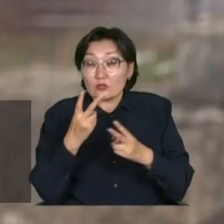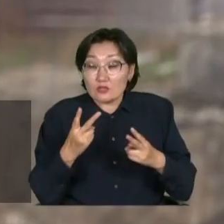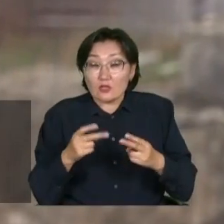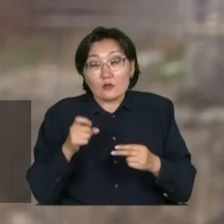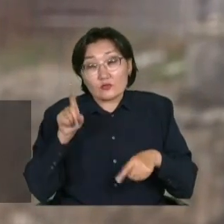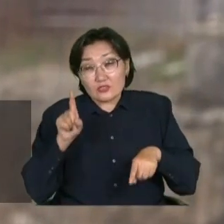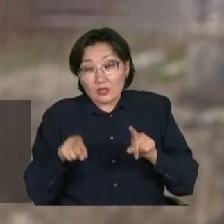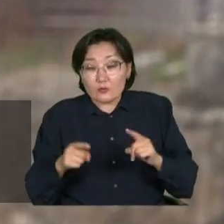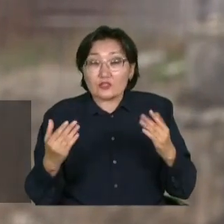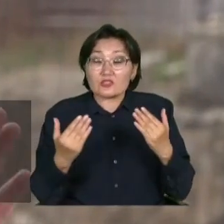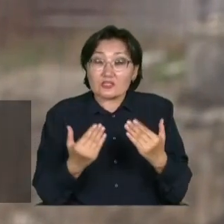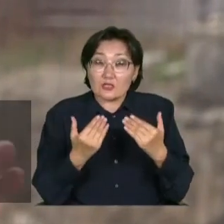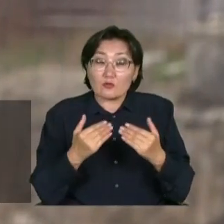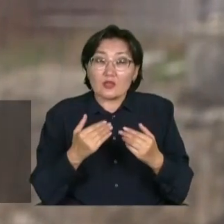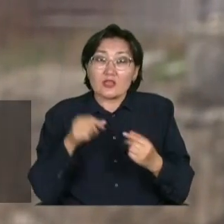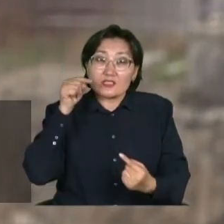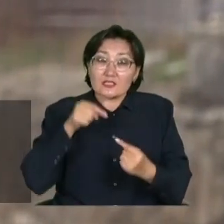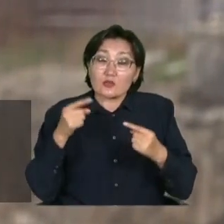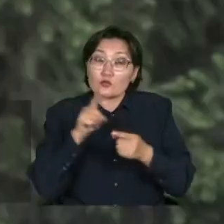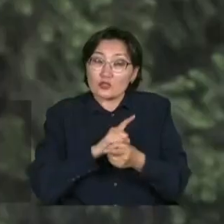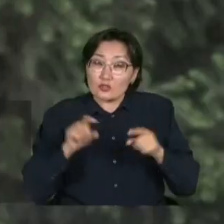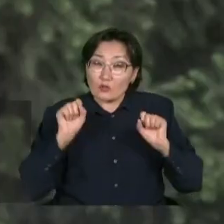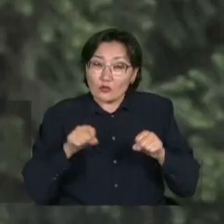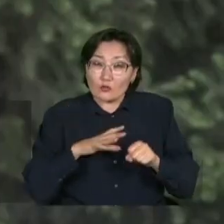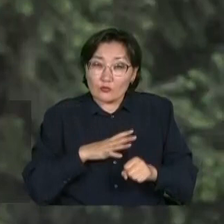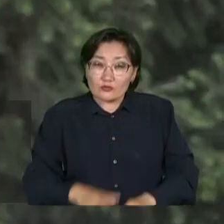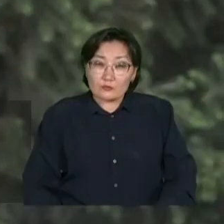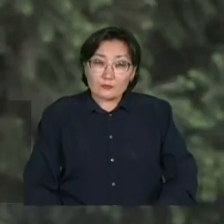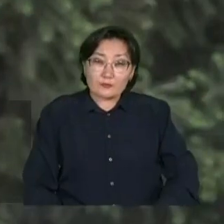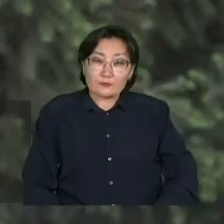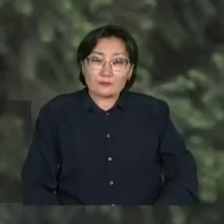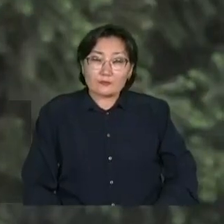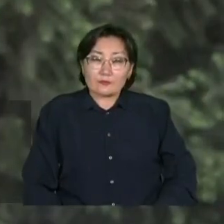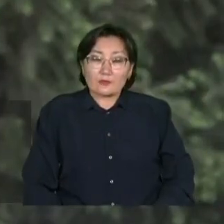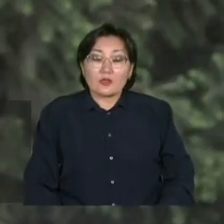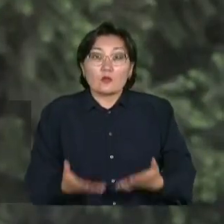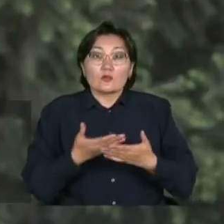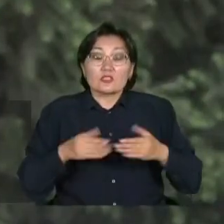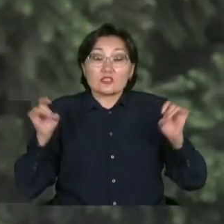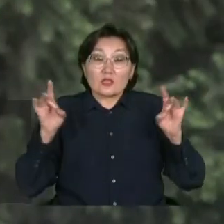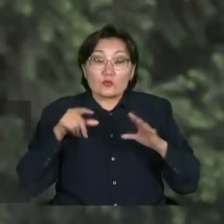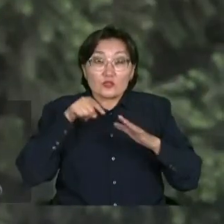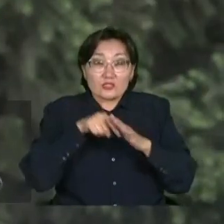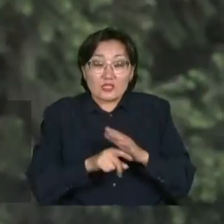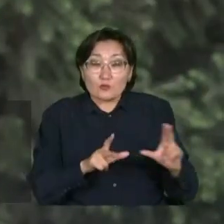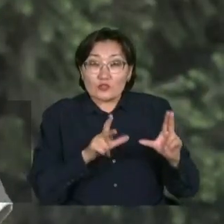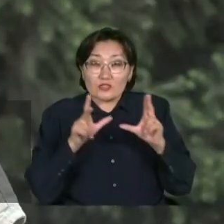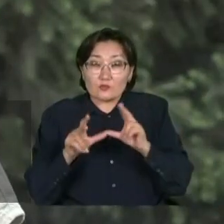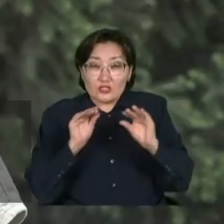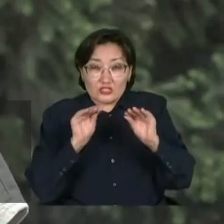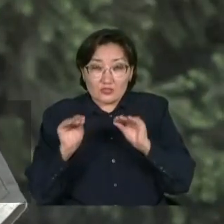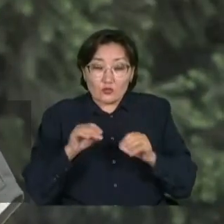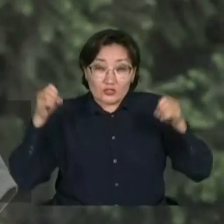кей жерлерінде заманға сай өзгерістер болуы мүмкін. Мебель, декор, освещение. Біз дәмхананың ішіндегі жиһаз, безендіру